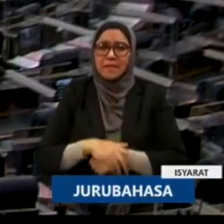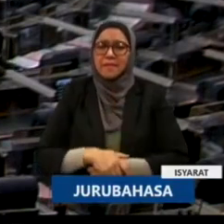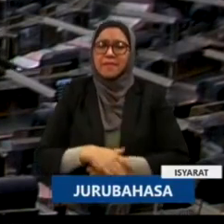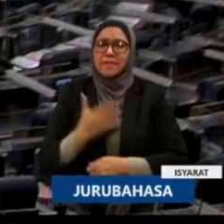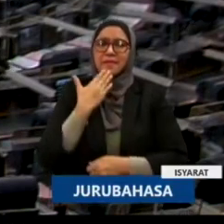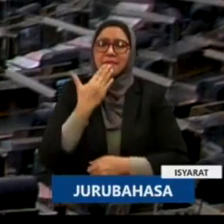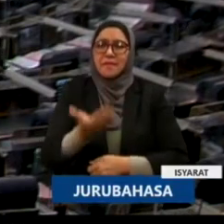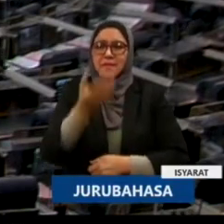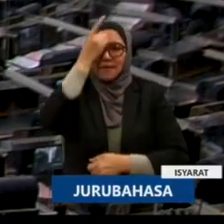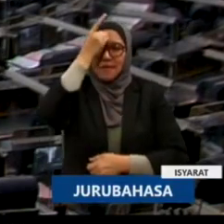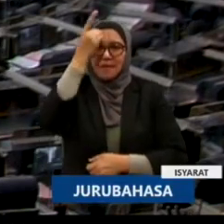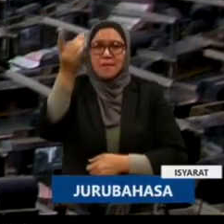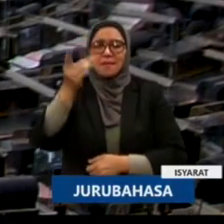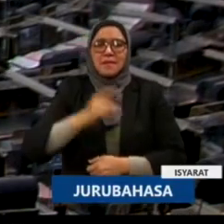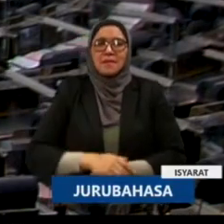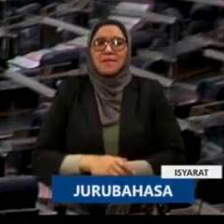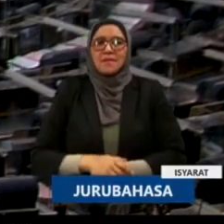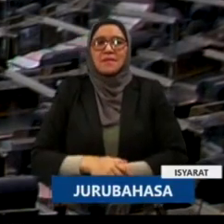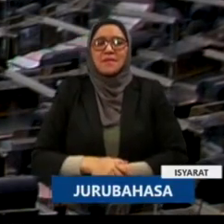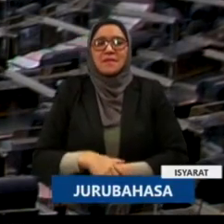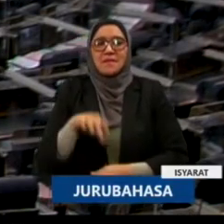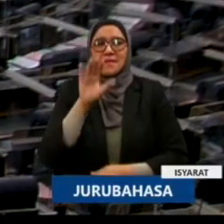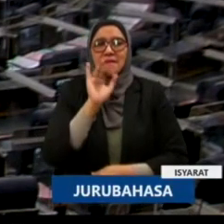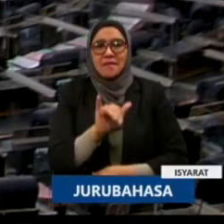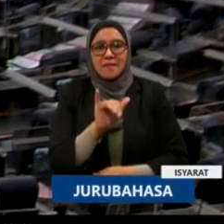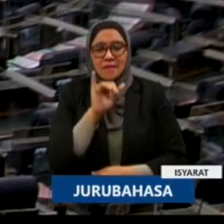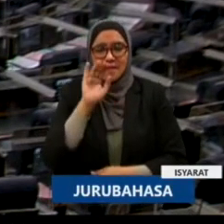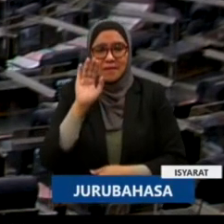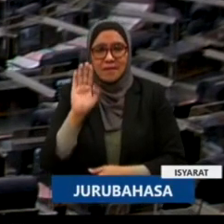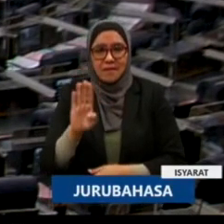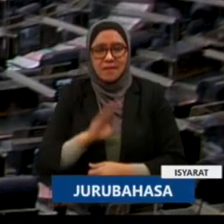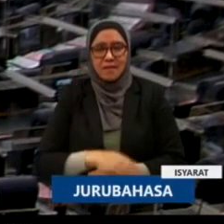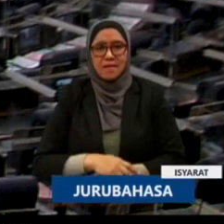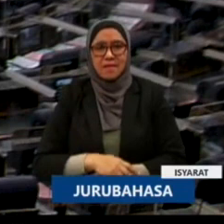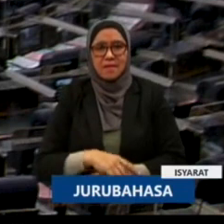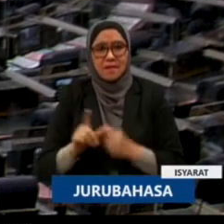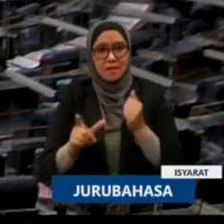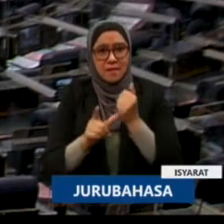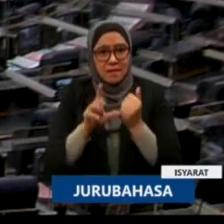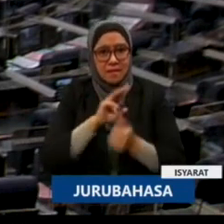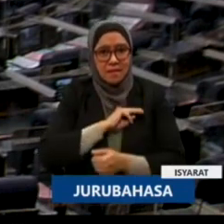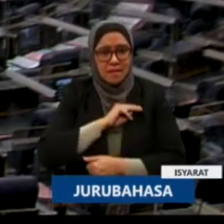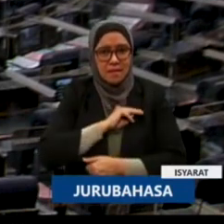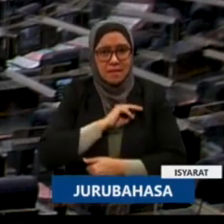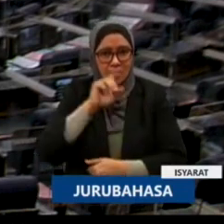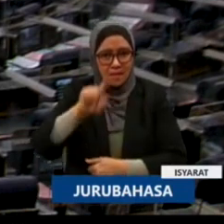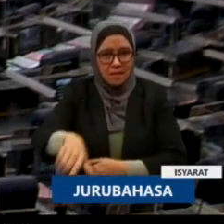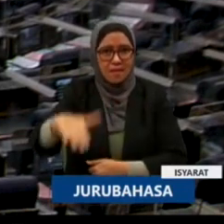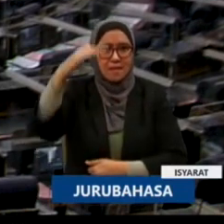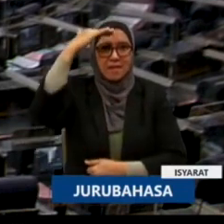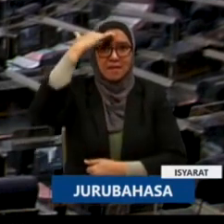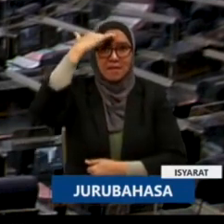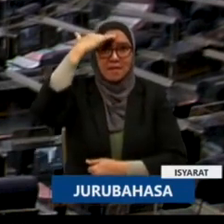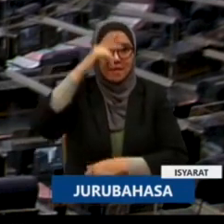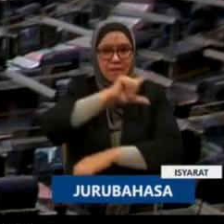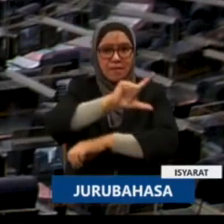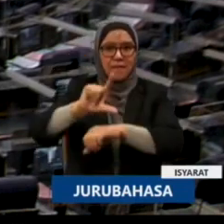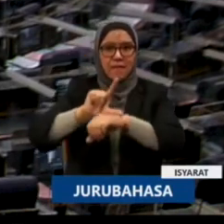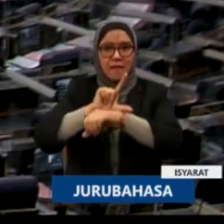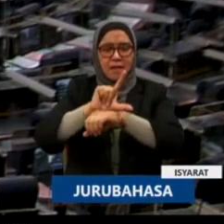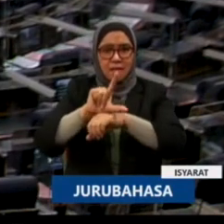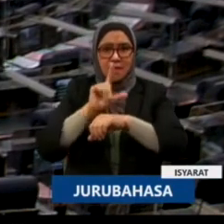speaker yang terhormat timbalan menteri pasti sudah bahwa Labuan adalah a military base